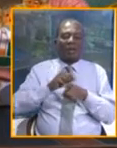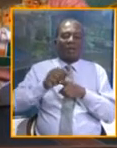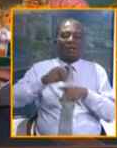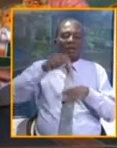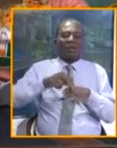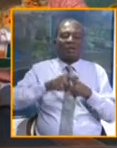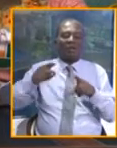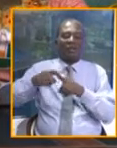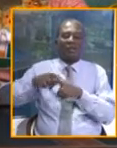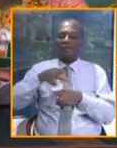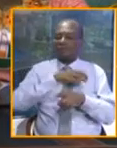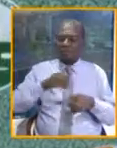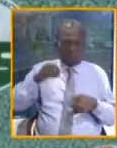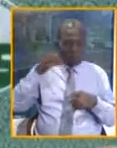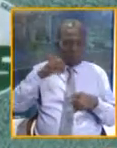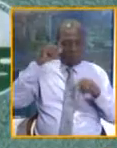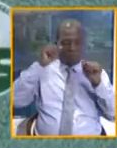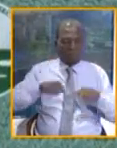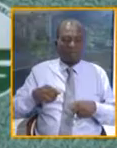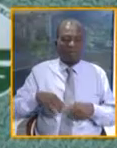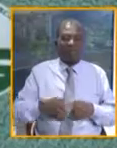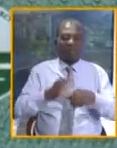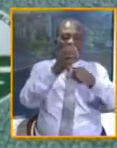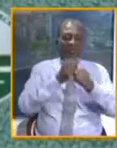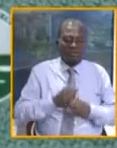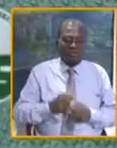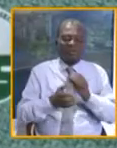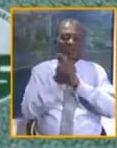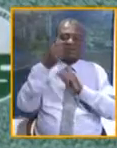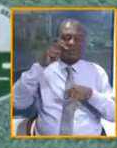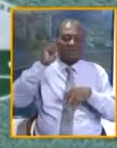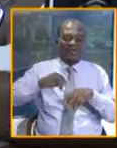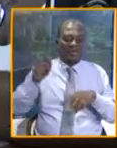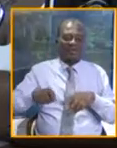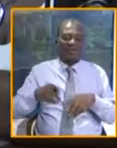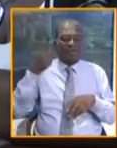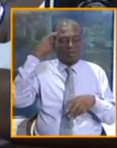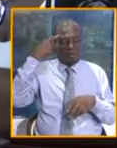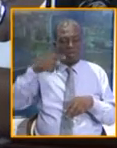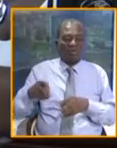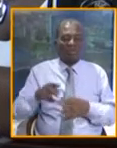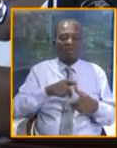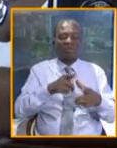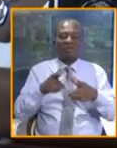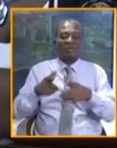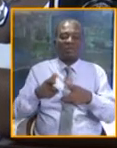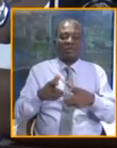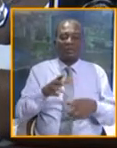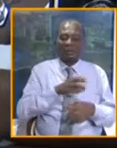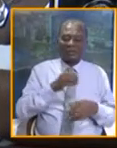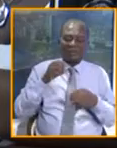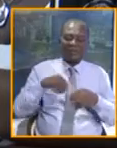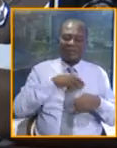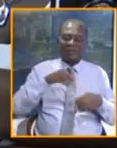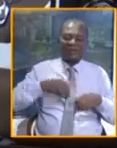sont possibles pour obtenir les qualifications nécessaires au métier de secrétaire. Selon le parcours réalisé, les missions au sein de